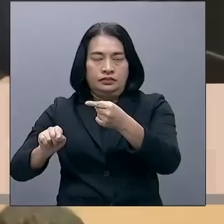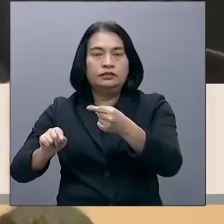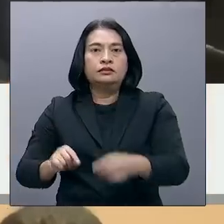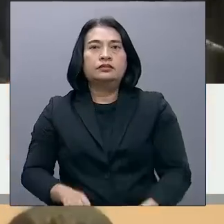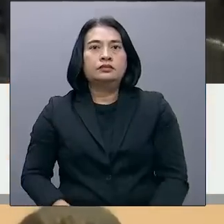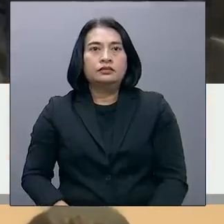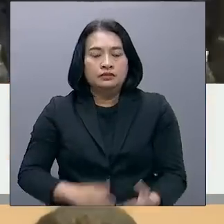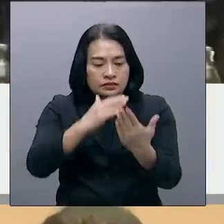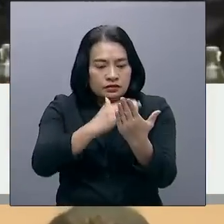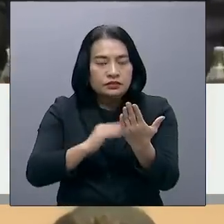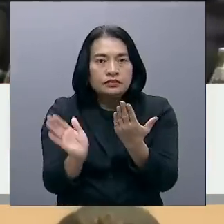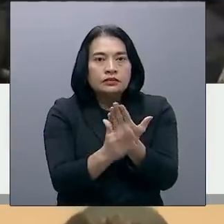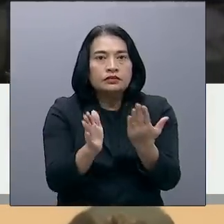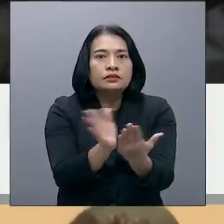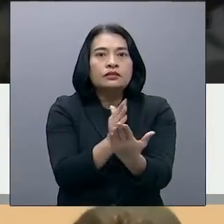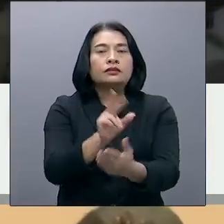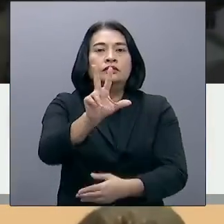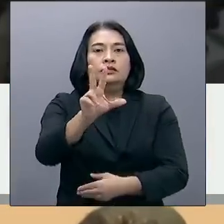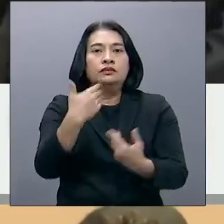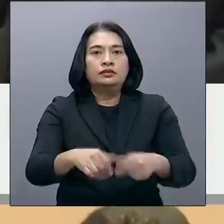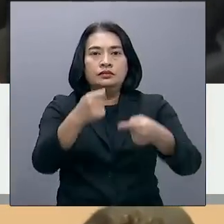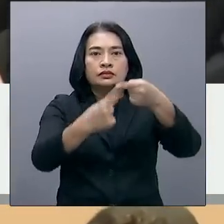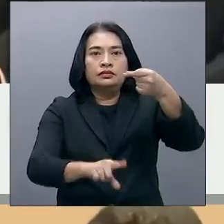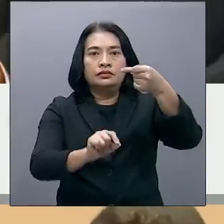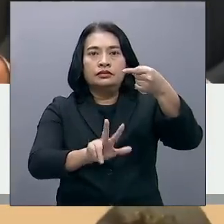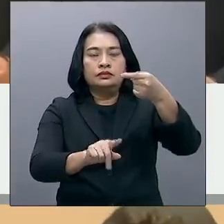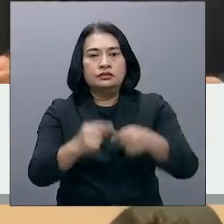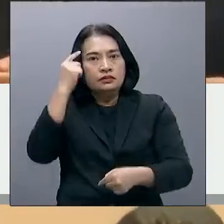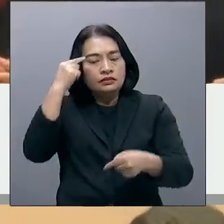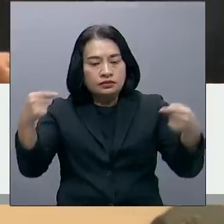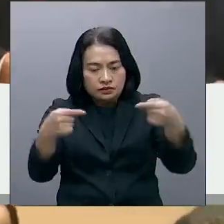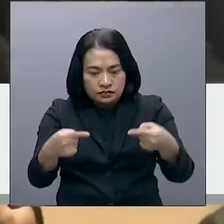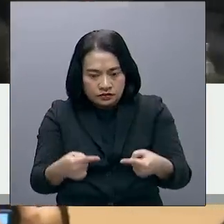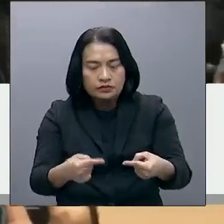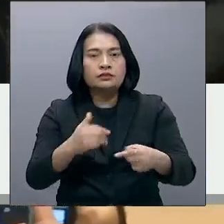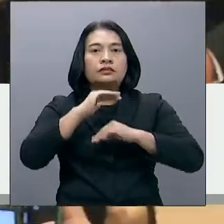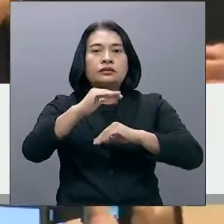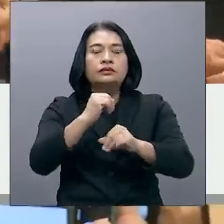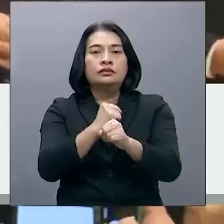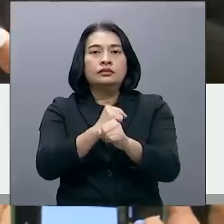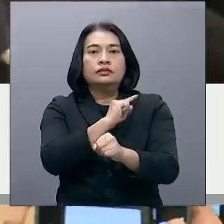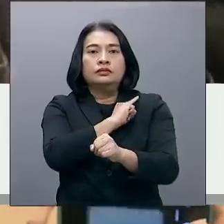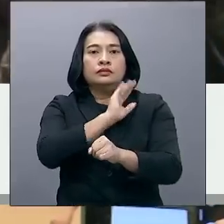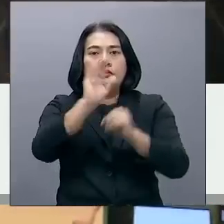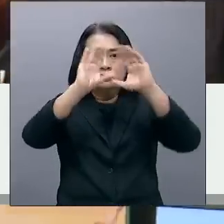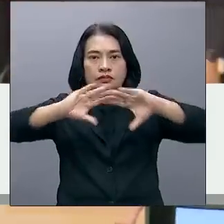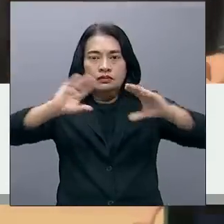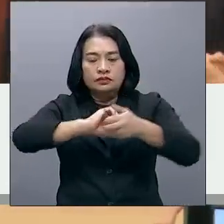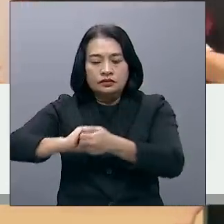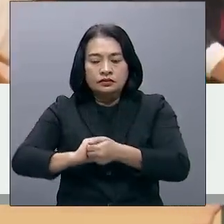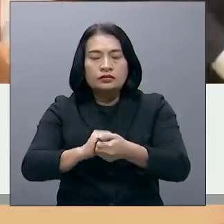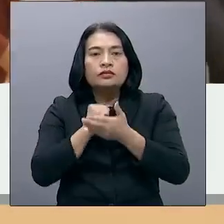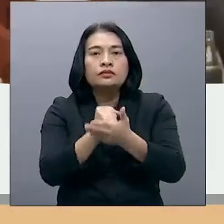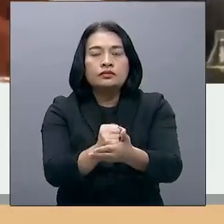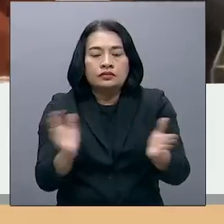มีเนื้อหา3หน้า23ข้อซึ่งเป็นวาระที่ทุกพรรคเห็นตรงกันจะกำหนดเป็นภารกิจของรัฐบาลร่วมกันผลักดันค่